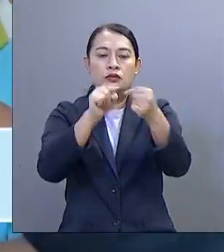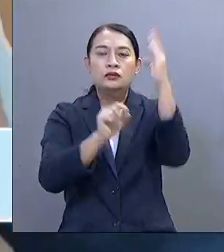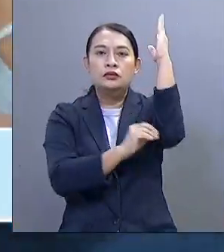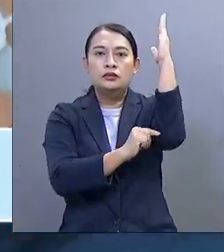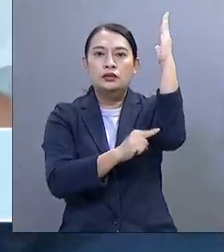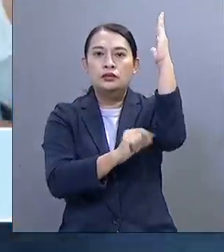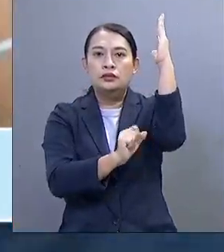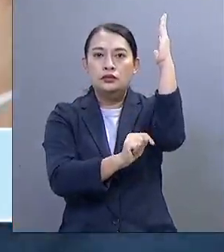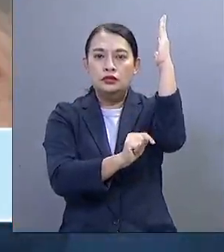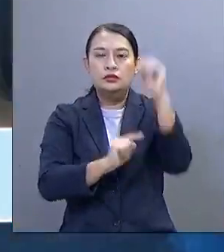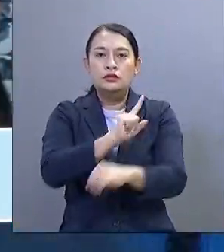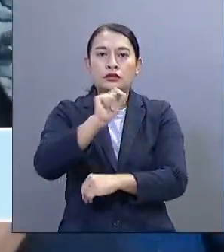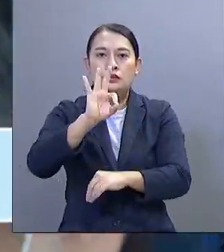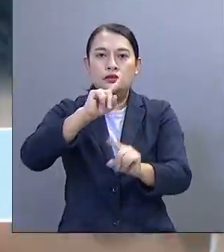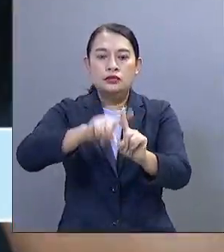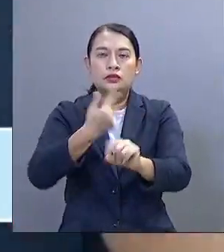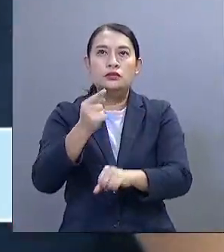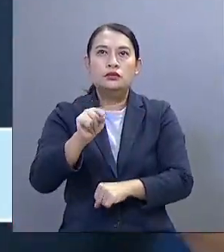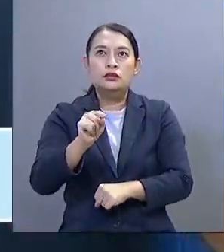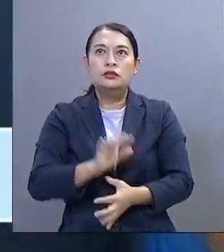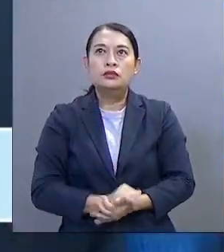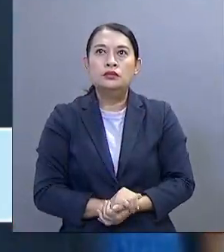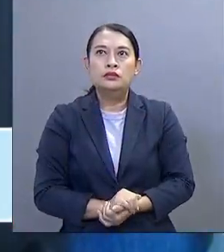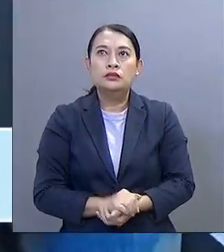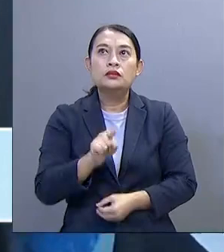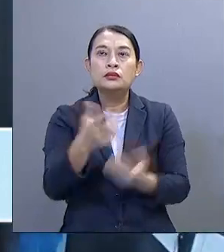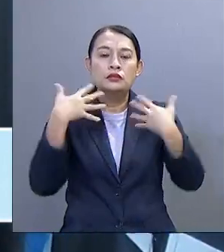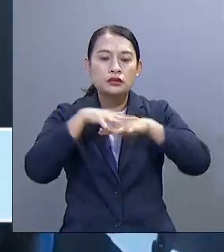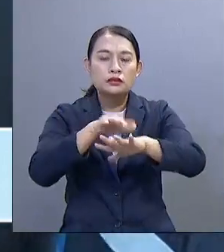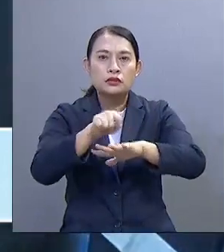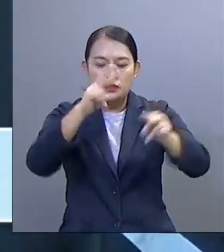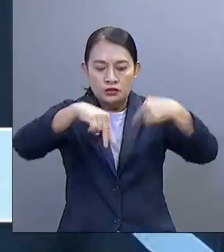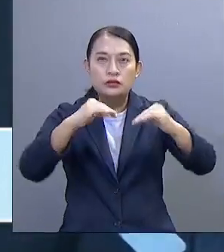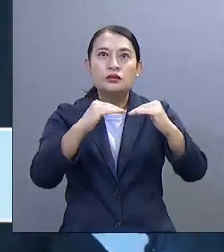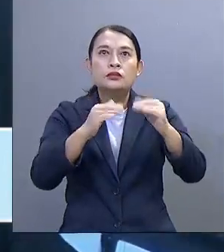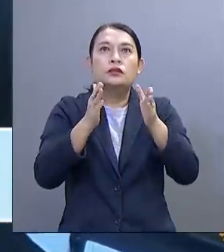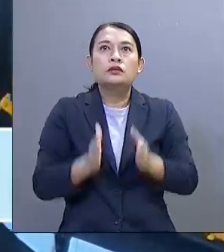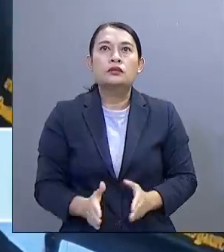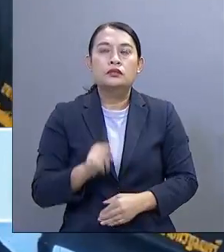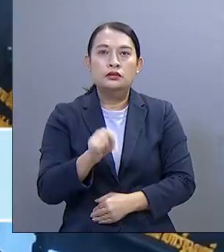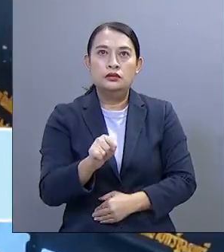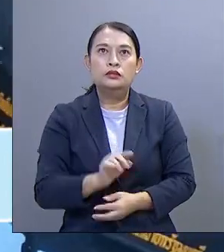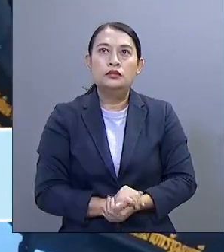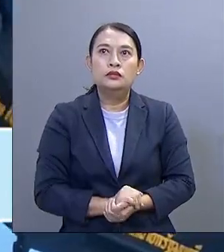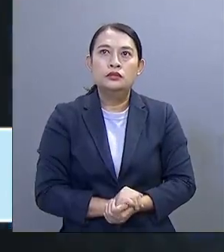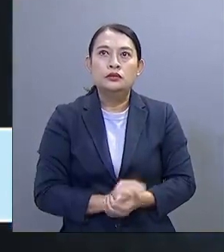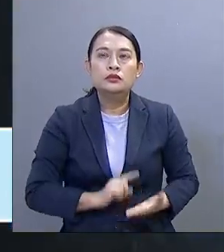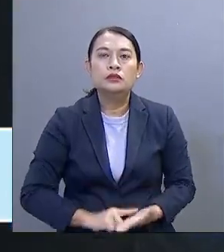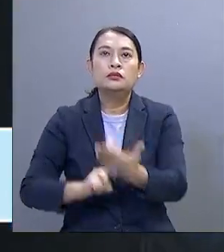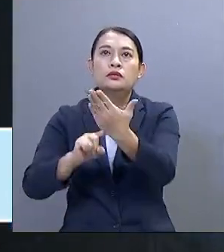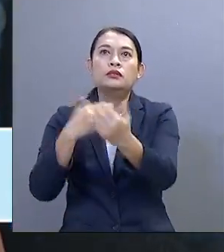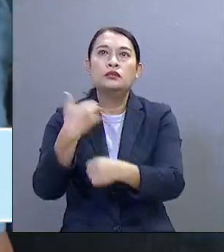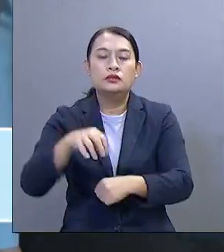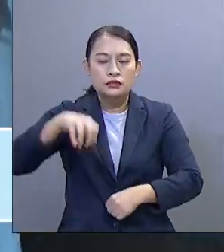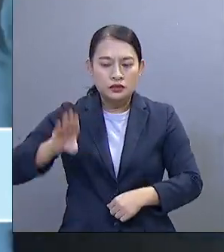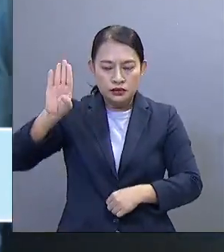่ะ เมื่อวท 29 พฤษธกายนเรื่องประสารการคุมครองสิธมนุษยชน หลัที่รับเรื่องการร้องเรียนวเ